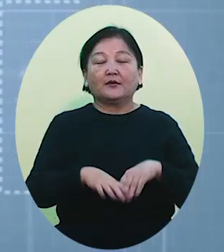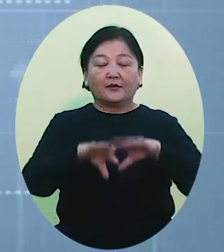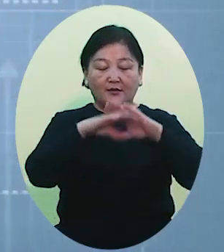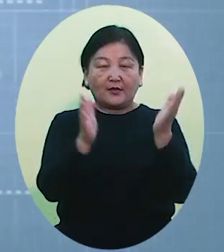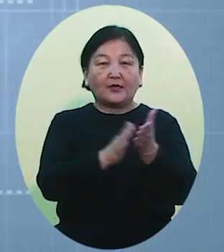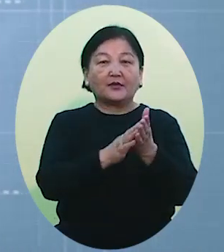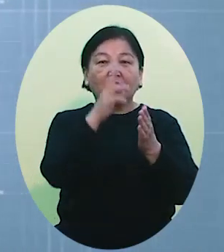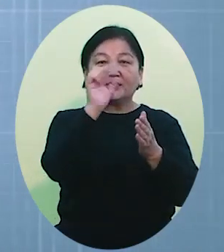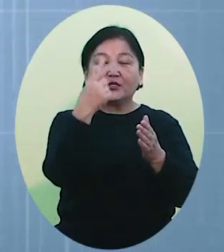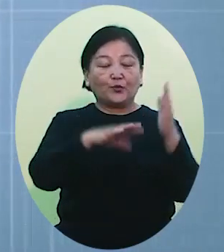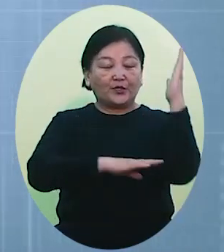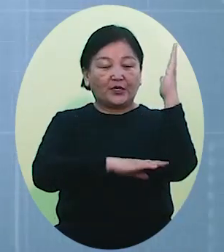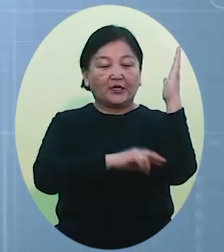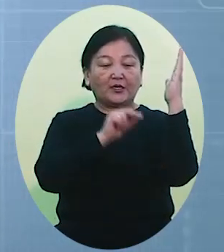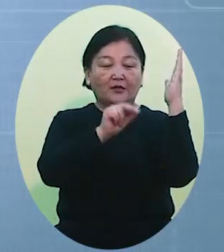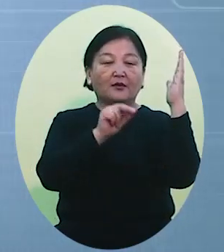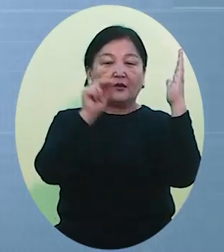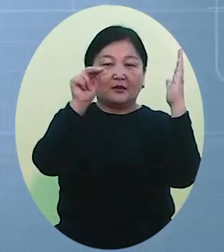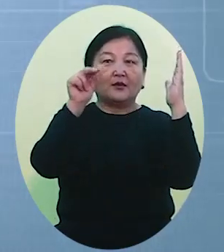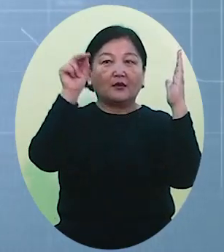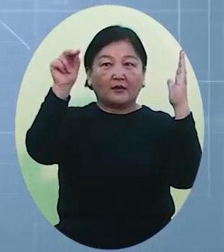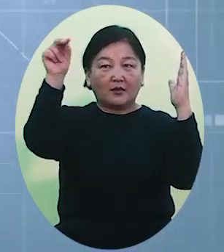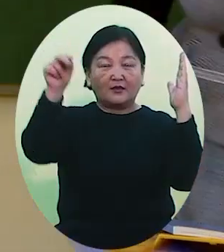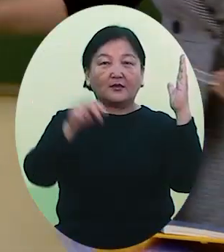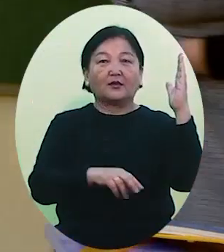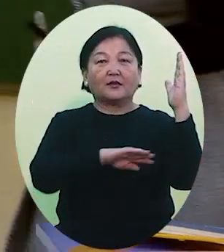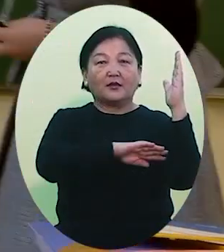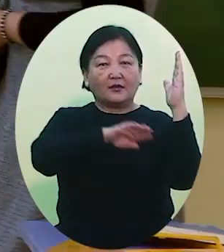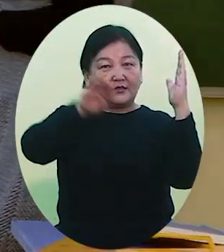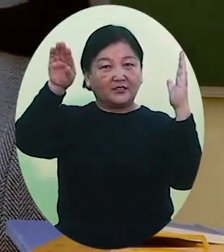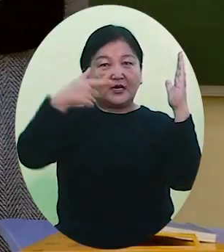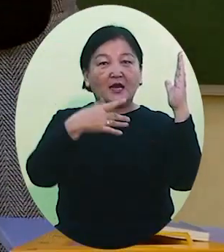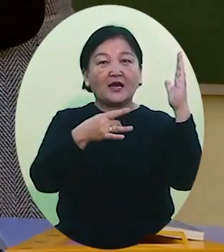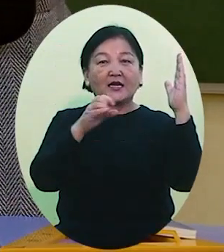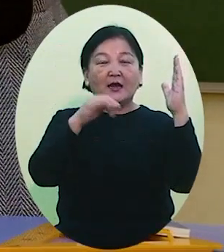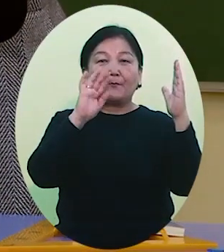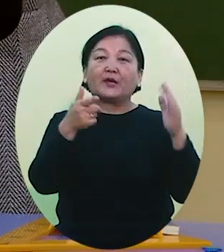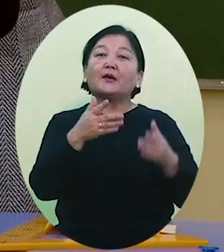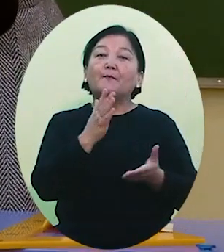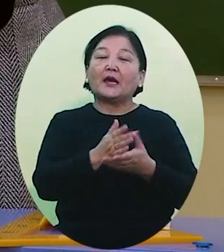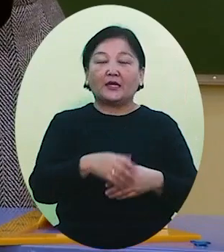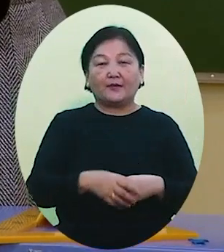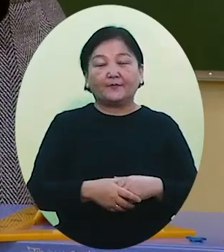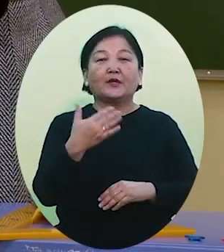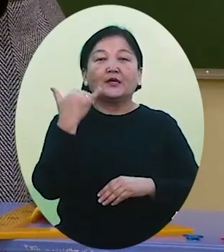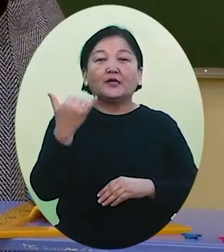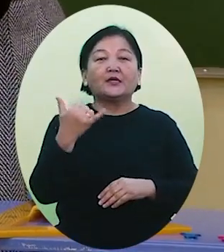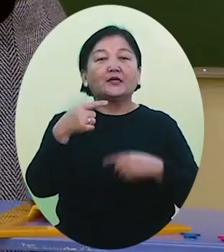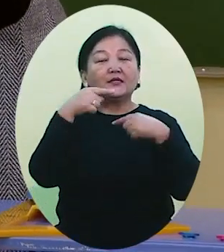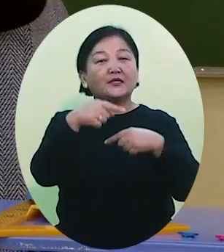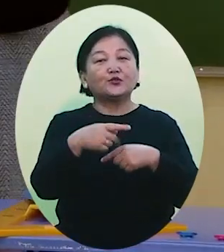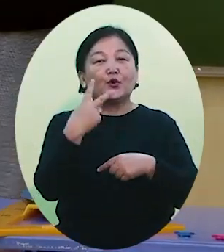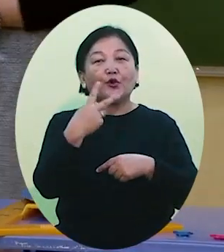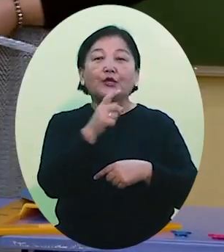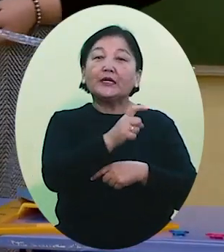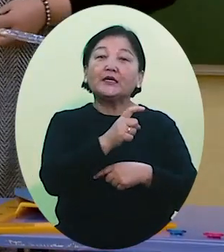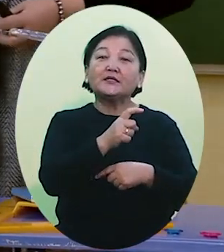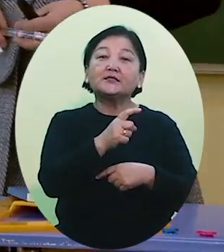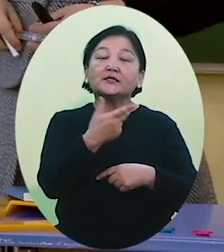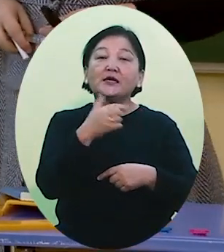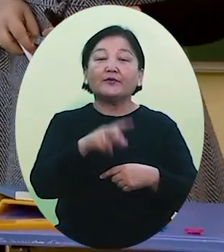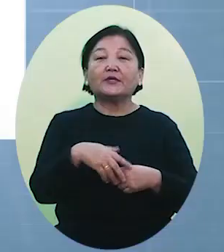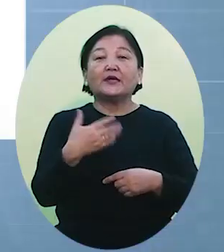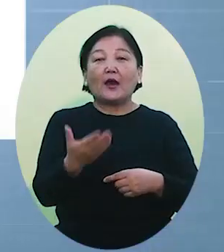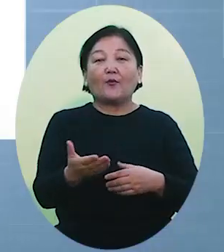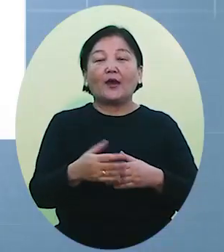хамаарлын график нь шулуун болж дүрслэгдэж байна. Y тэнцүү 2x гэдэг нь бидний өнөөдрийн үзэж байгаа шугам